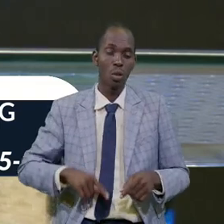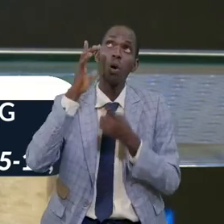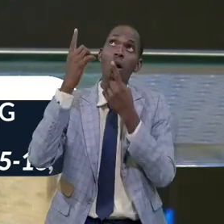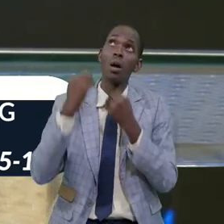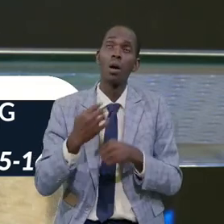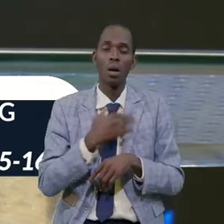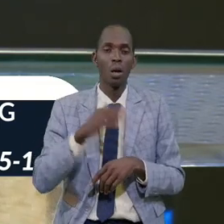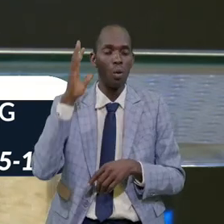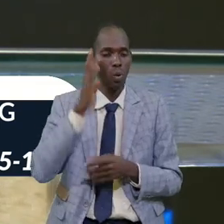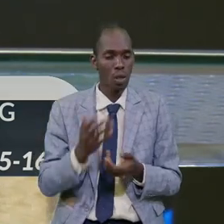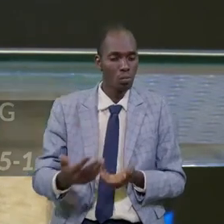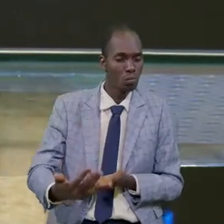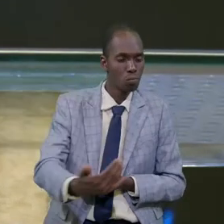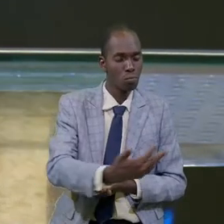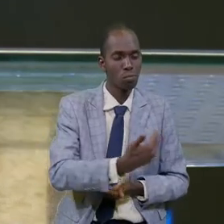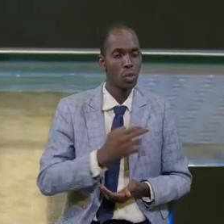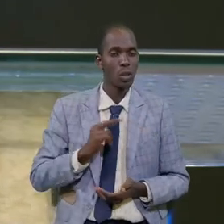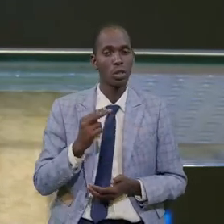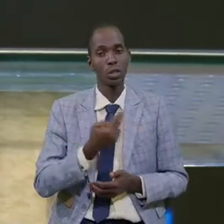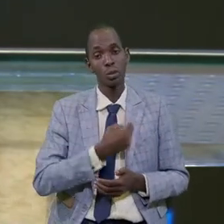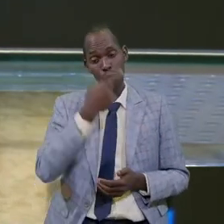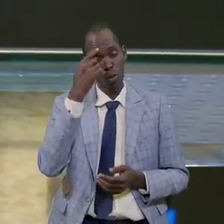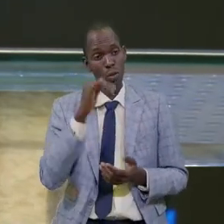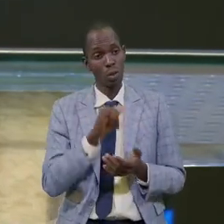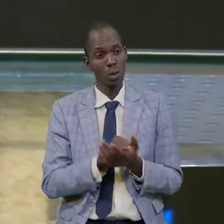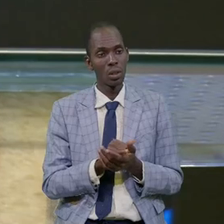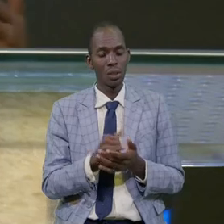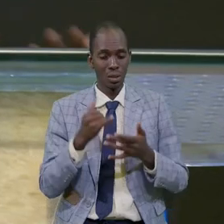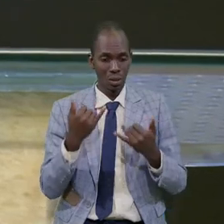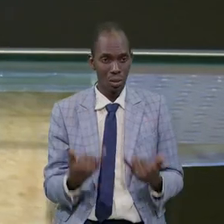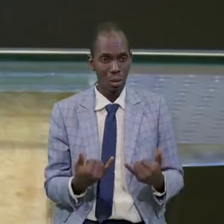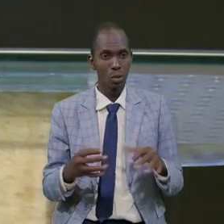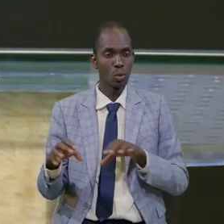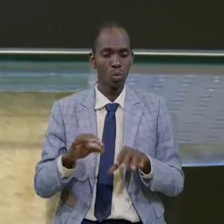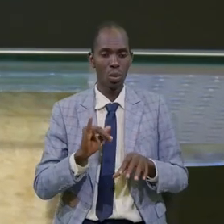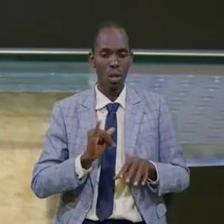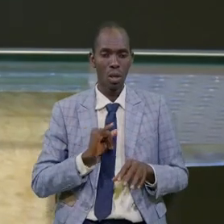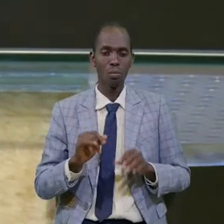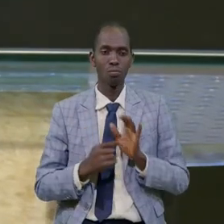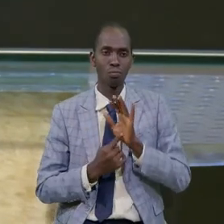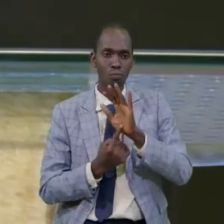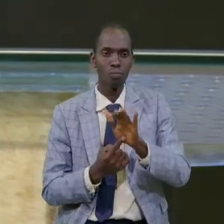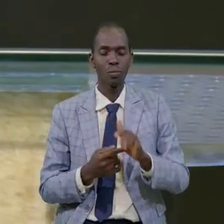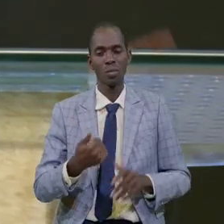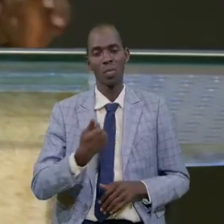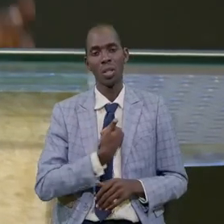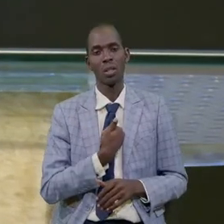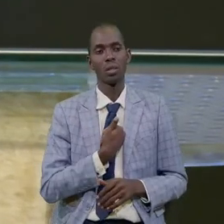là et nous emportera au ciel à cause de cela. C'est pourquoi je m'efforce